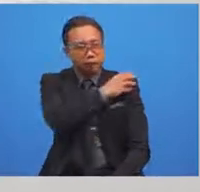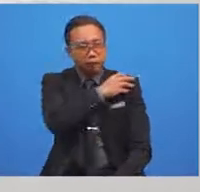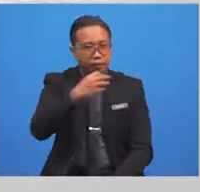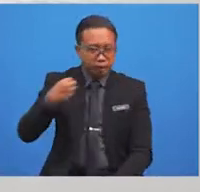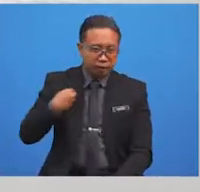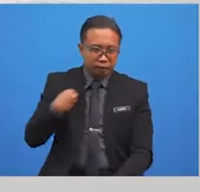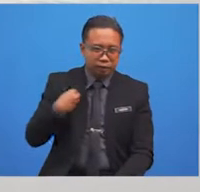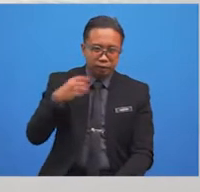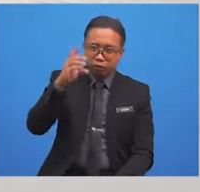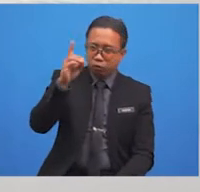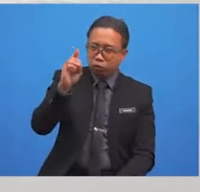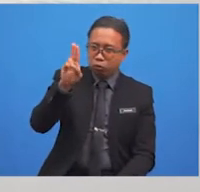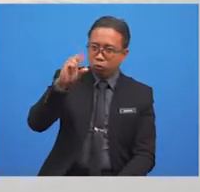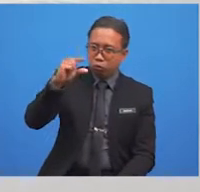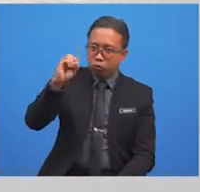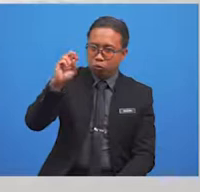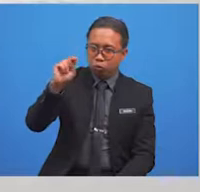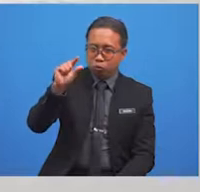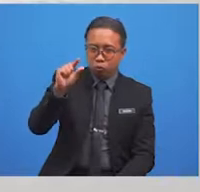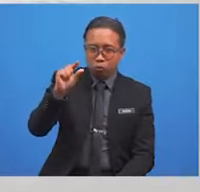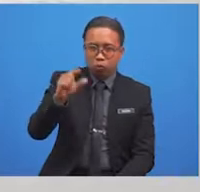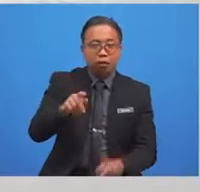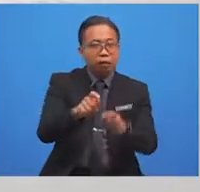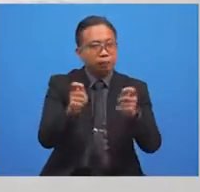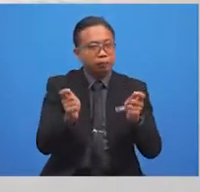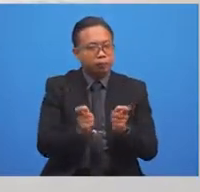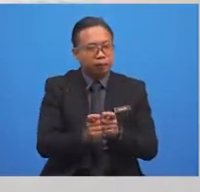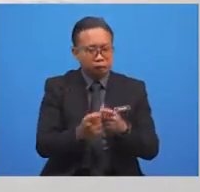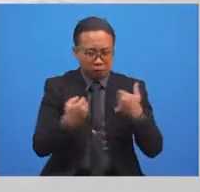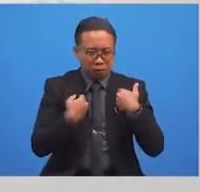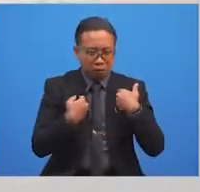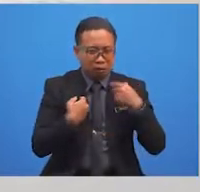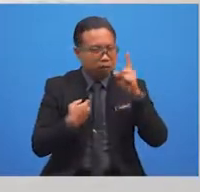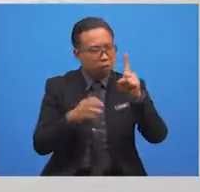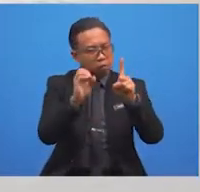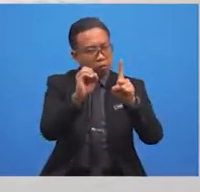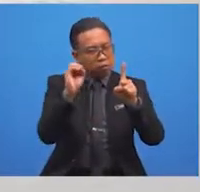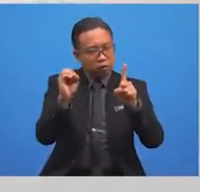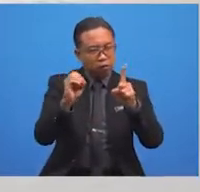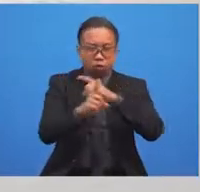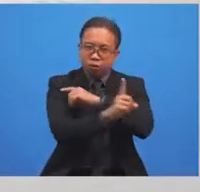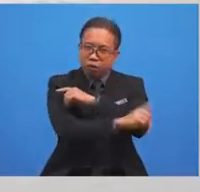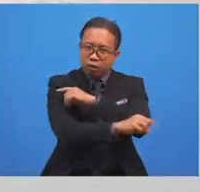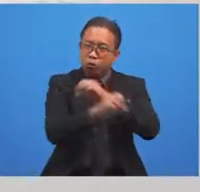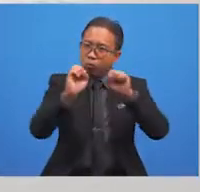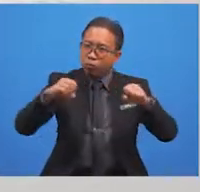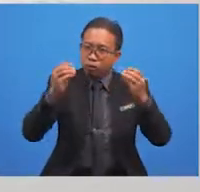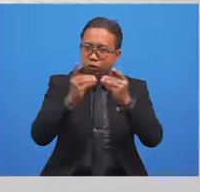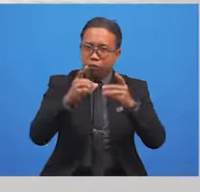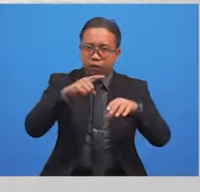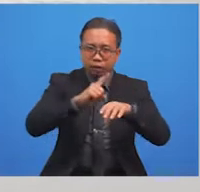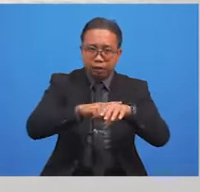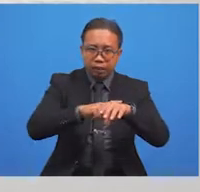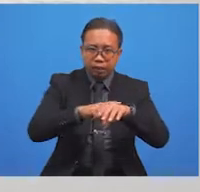akhir sekali adalah dugong. Populasinya kira-kira 100 ekor yang boleh ditemui di